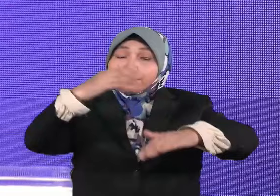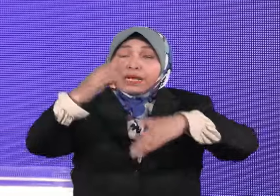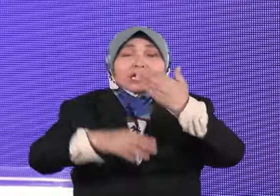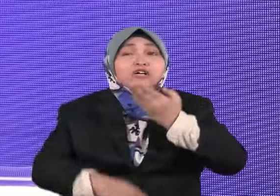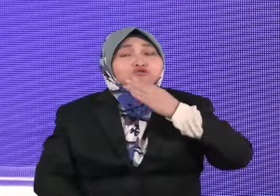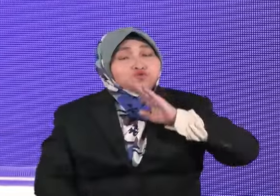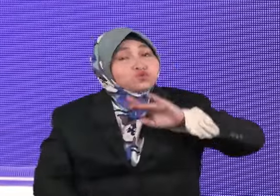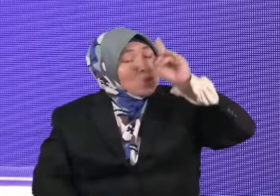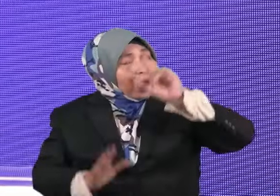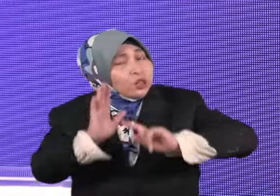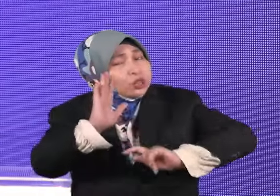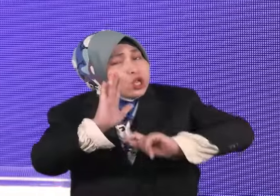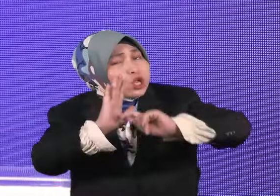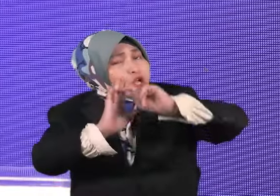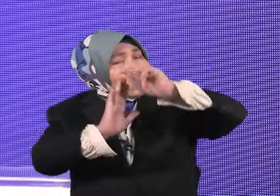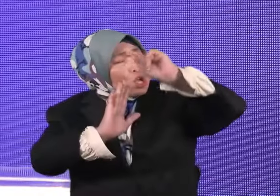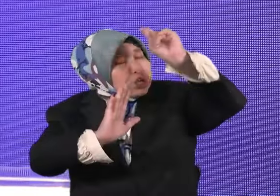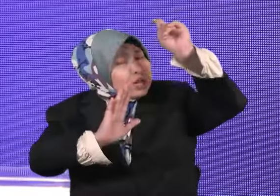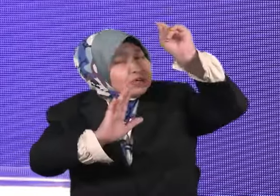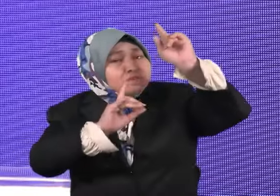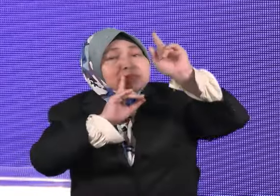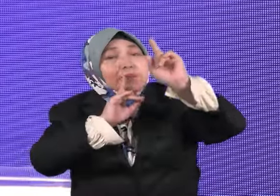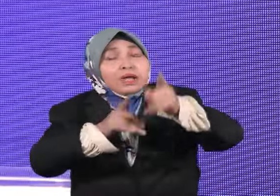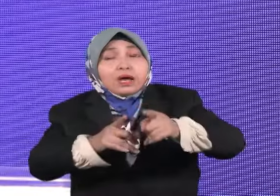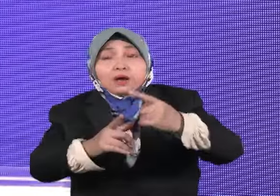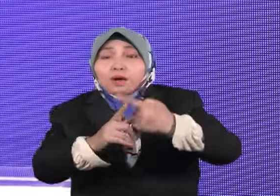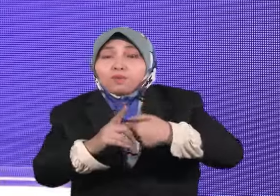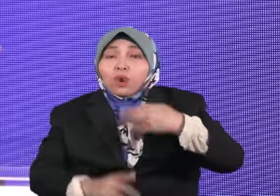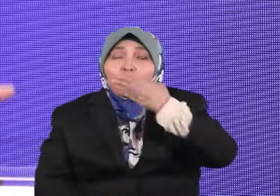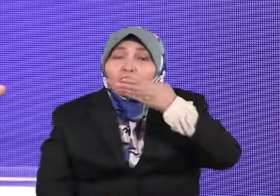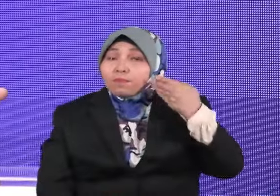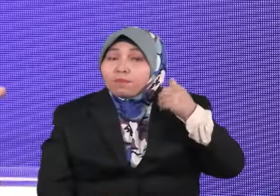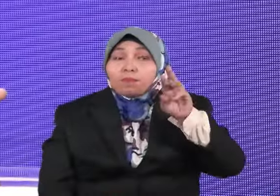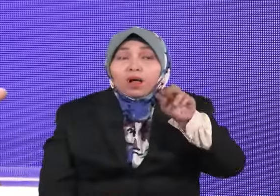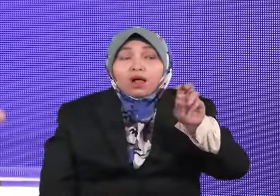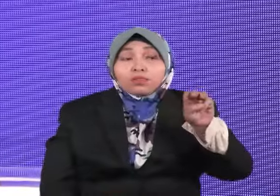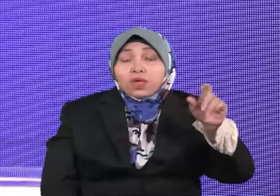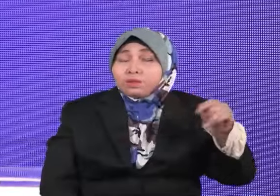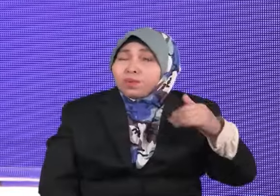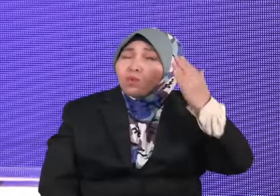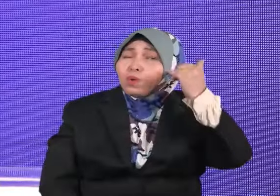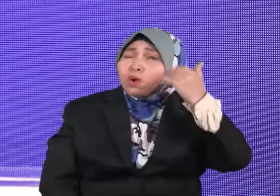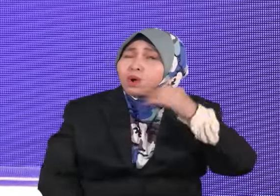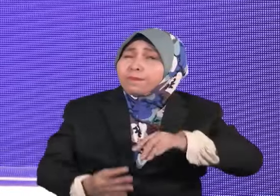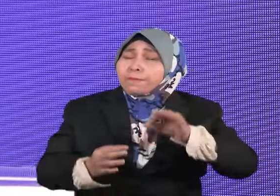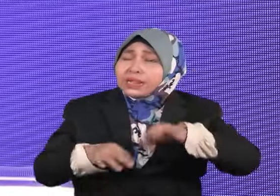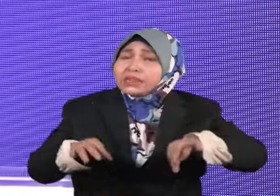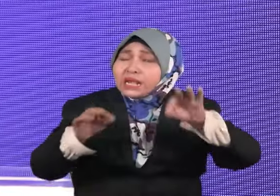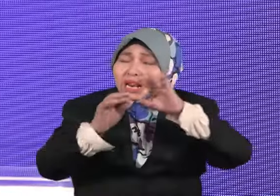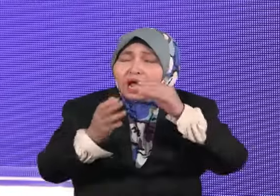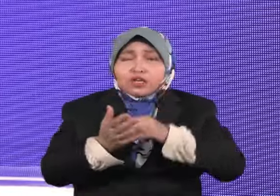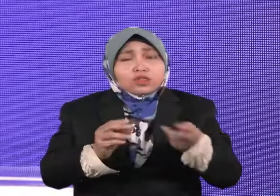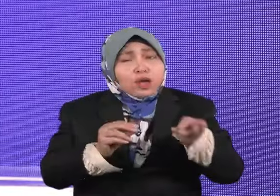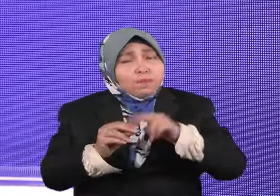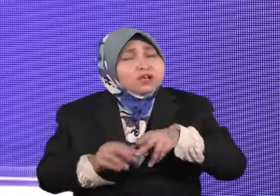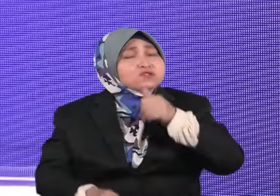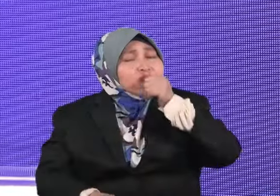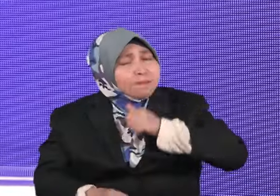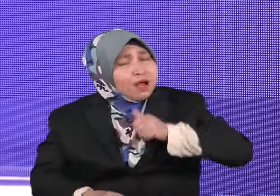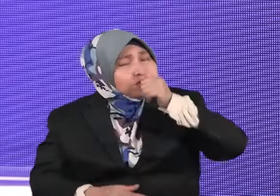lebih tinggi, maka jawapannya adalah pada bulan Ramadan. Mengapa penting syukur lebih tinggi? Lebih sabar lagi, Ustaz. Ya, maksudnya